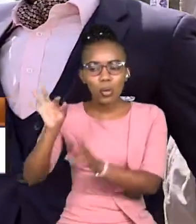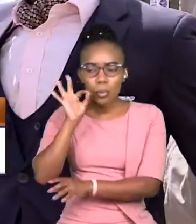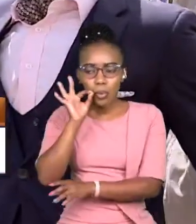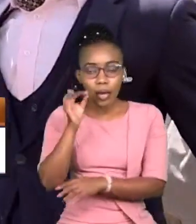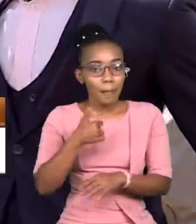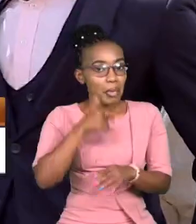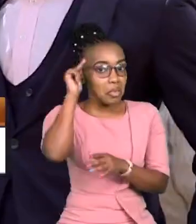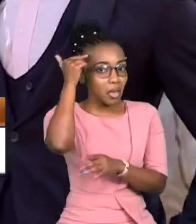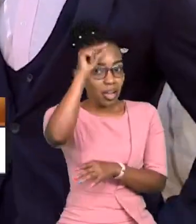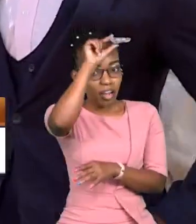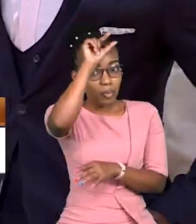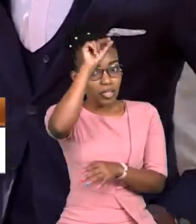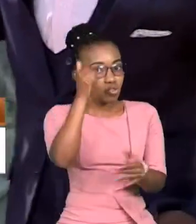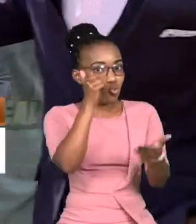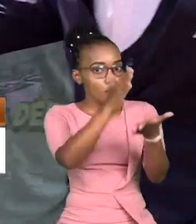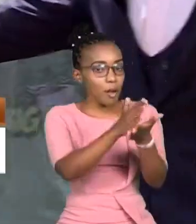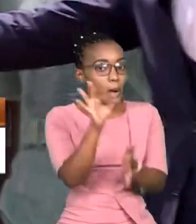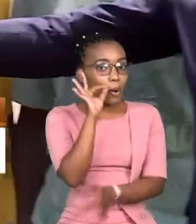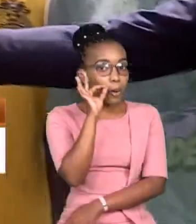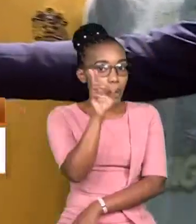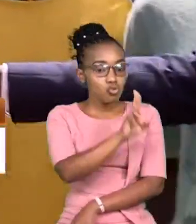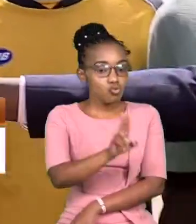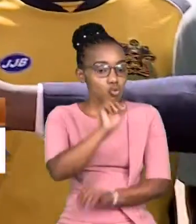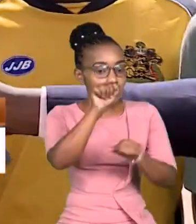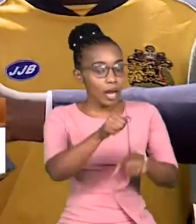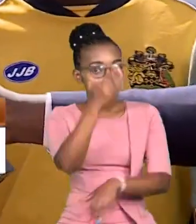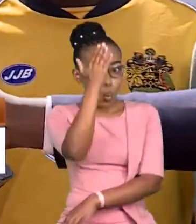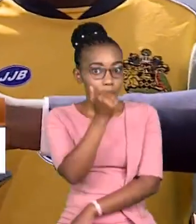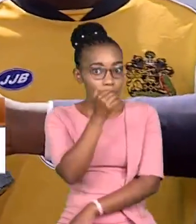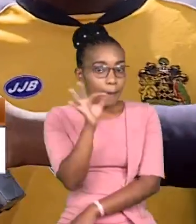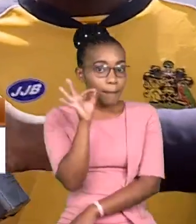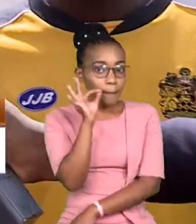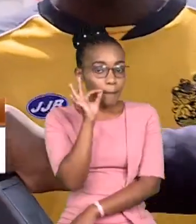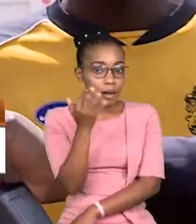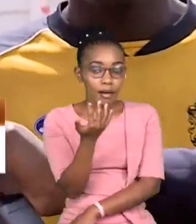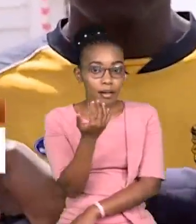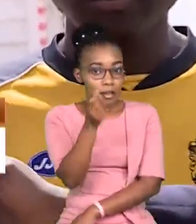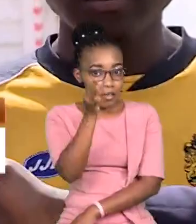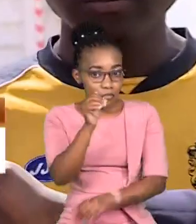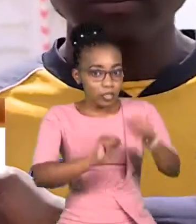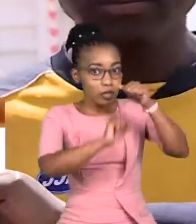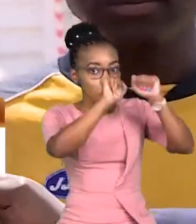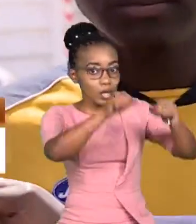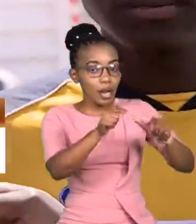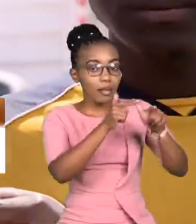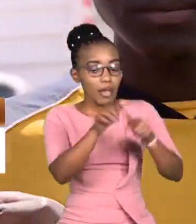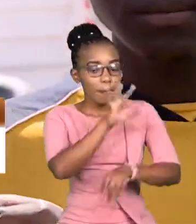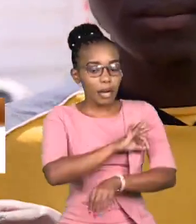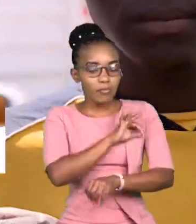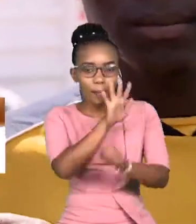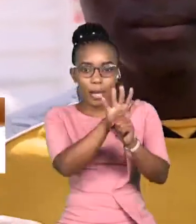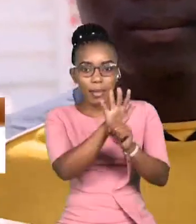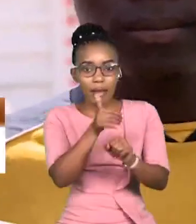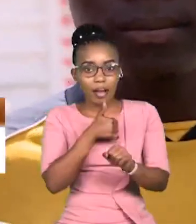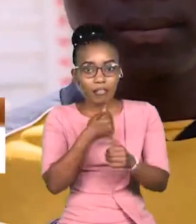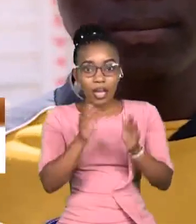naweza sema gava ipitisha hiyo bangi, unacheki. Juu bangi bado kama inaweza pitishwa, inaweza leta tu advantages kibao, unacheki. Kama ni